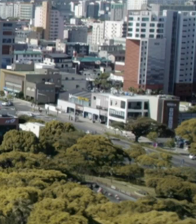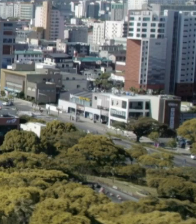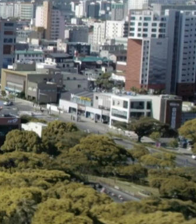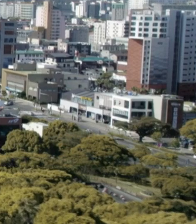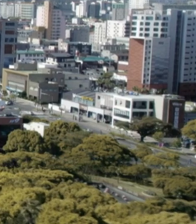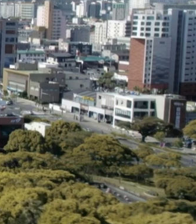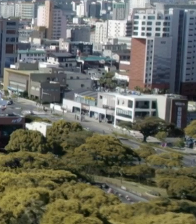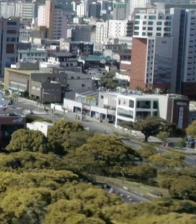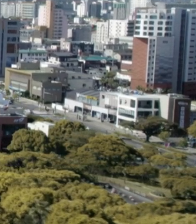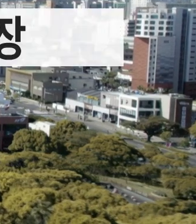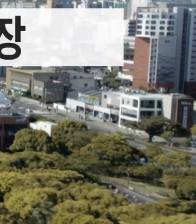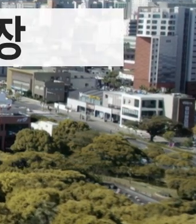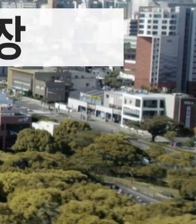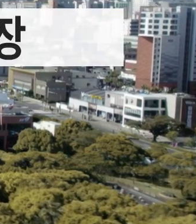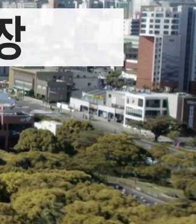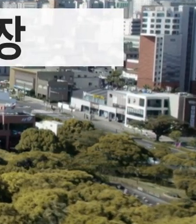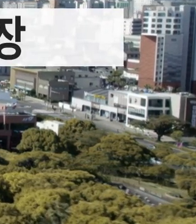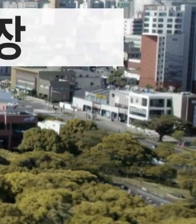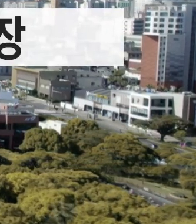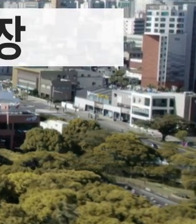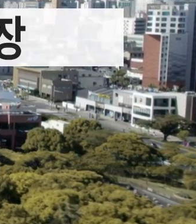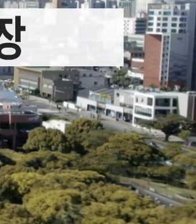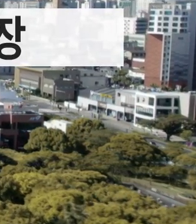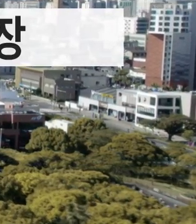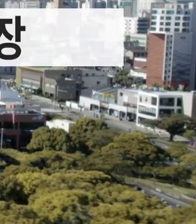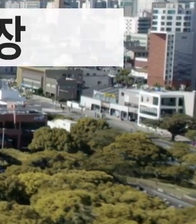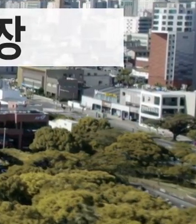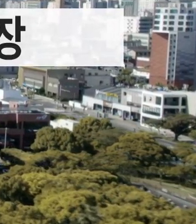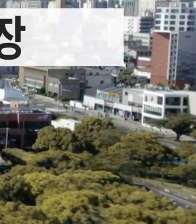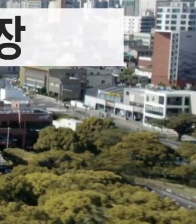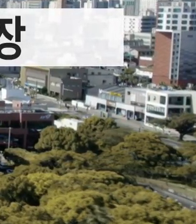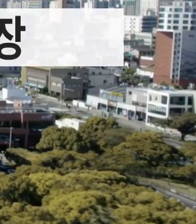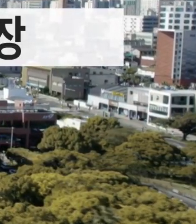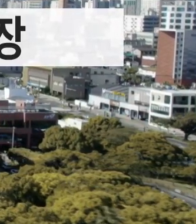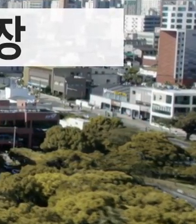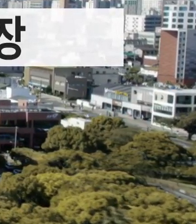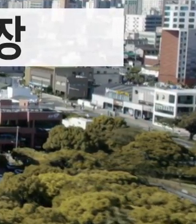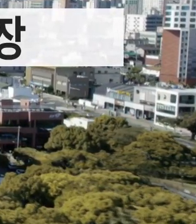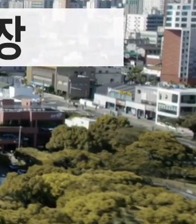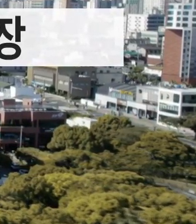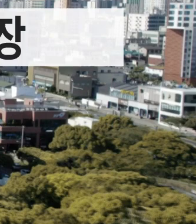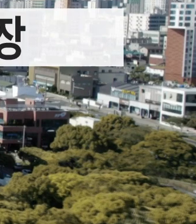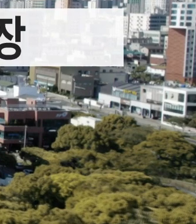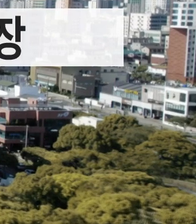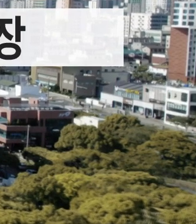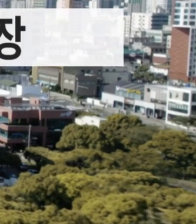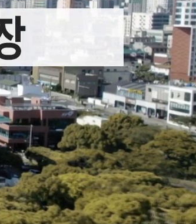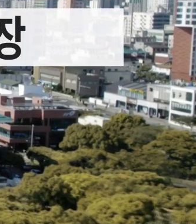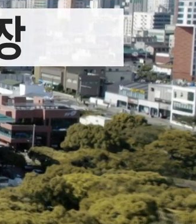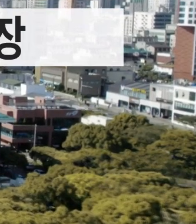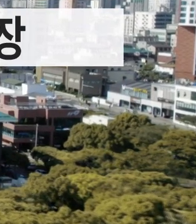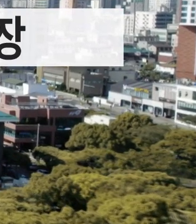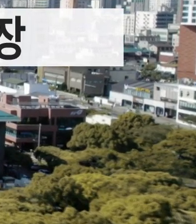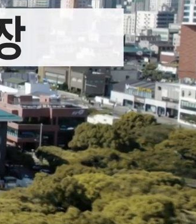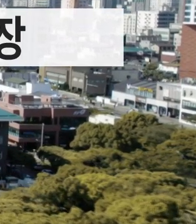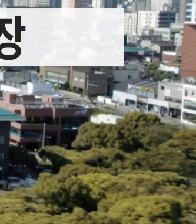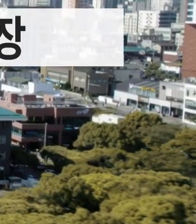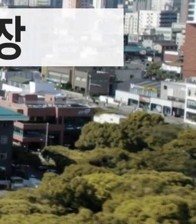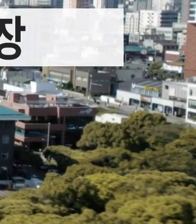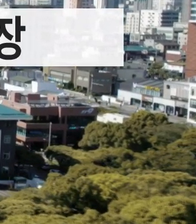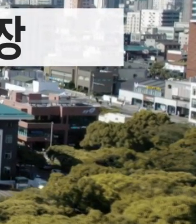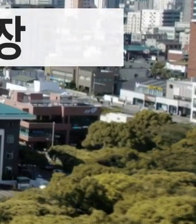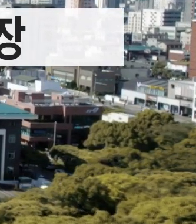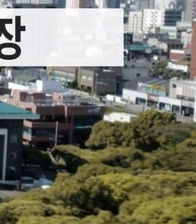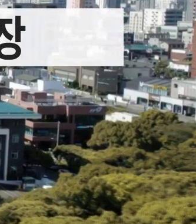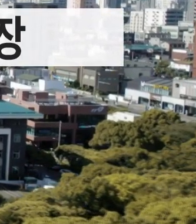활성화하기로 했습니다. 제주도와 광주시가 민주주의와 인권의 가치를 공유하고 번영의 미래를 함께 만들어 나가기 위해